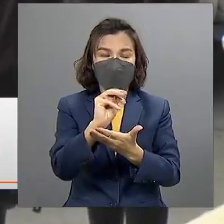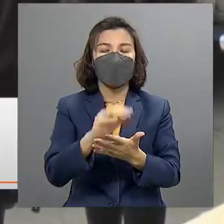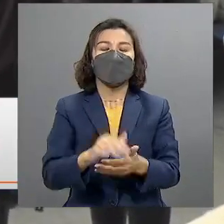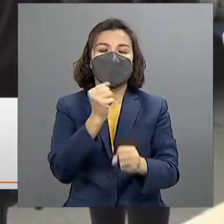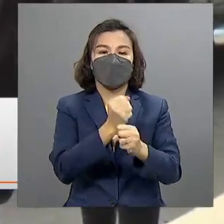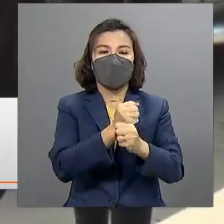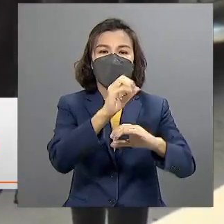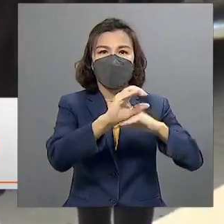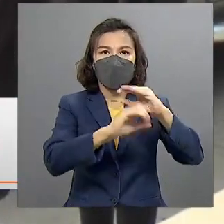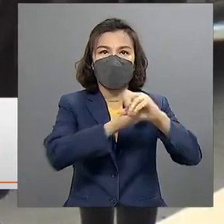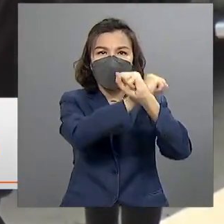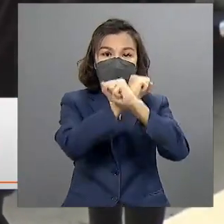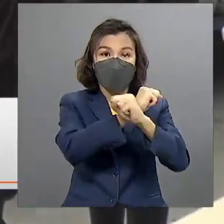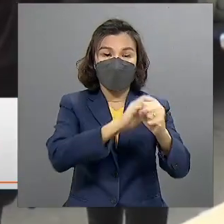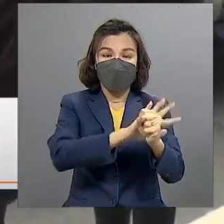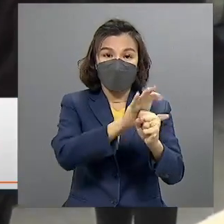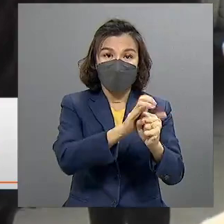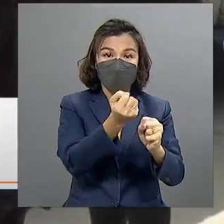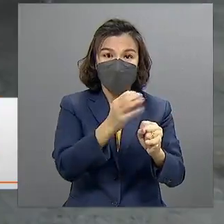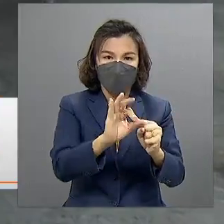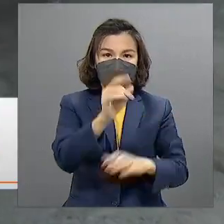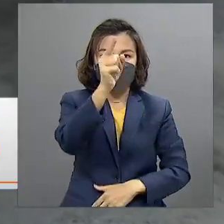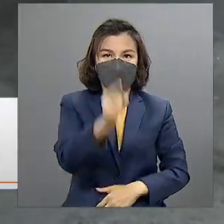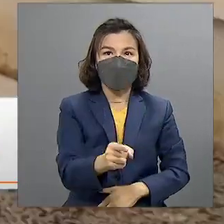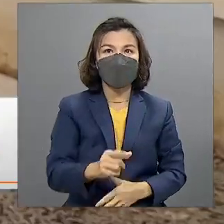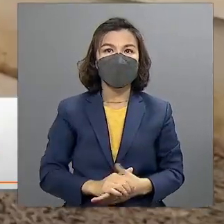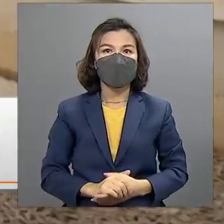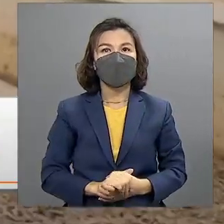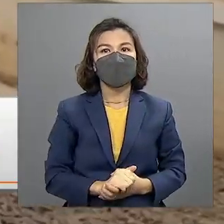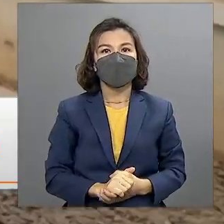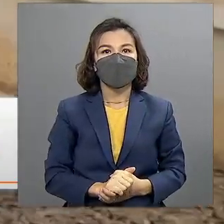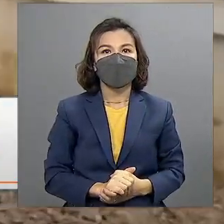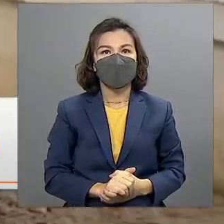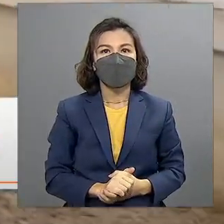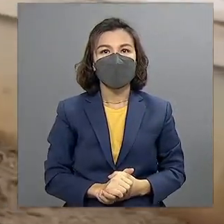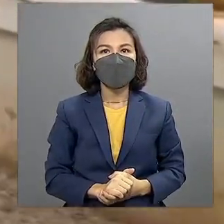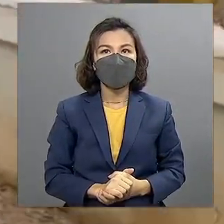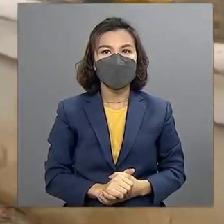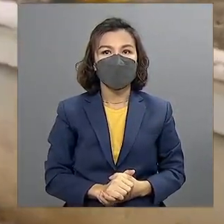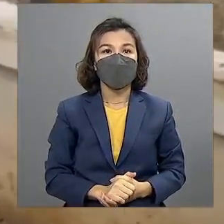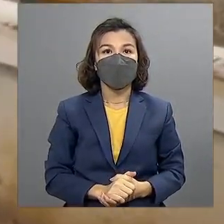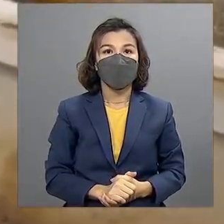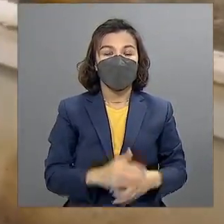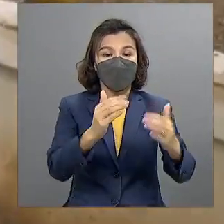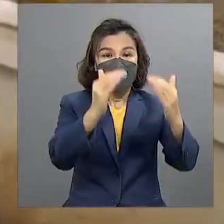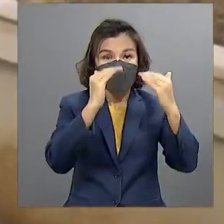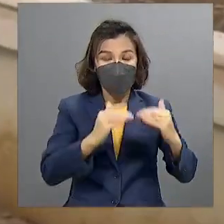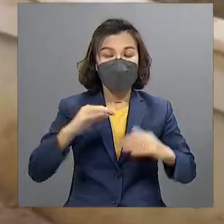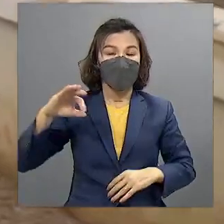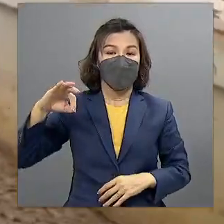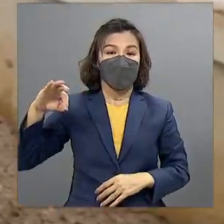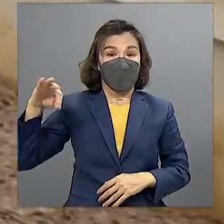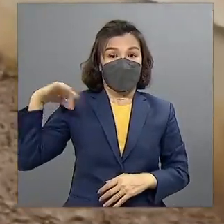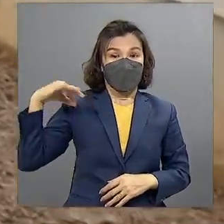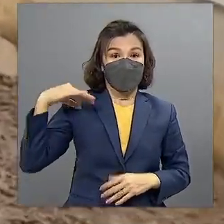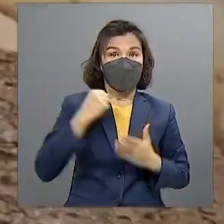-19 อย่างเคร่งครัดค่ะมากันที่อีกจุดหนึ่งนะคะจิตอาสา